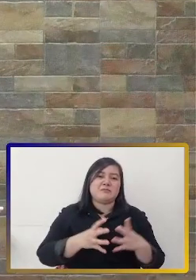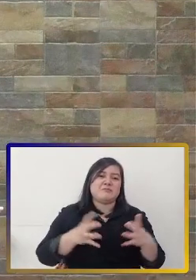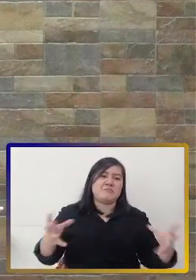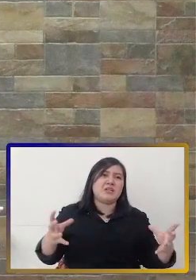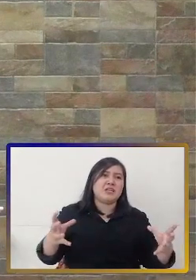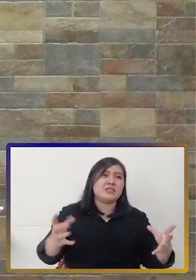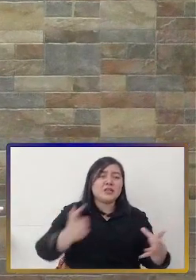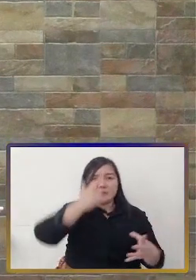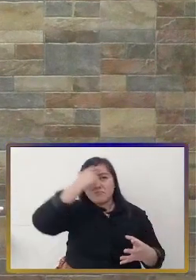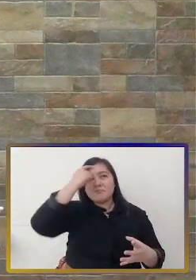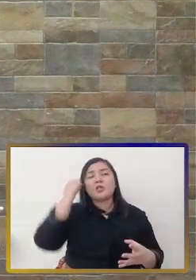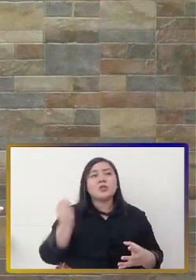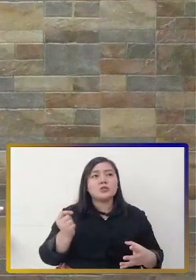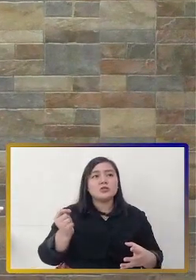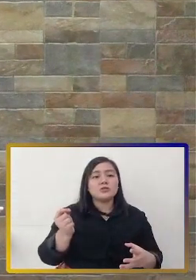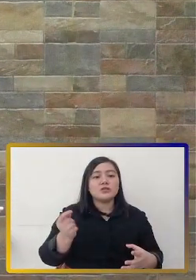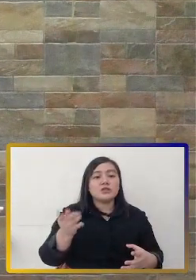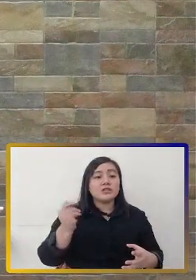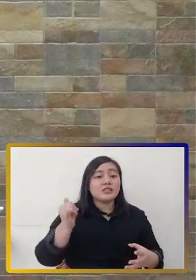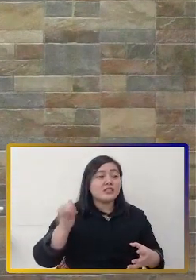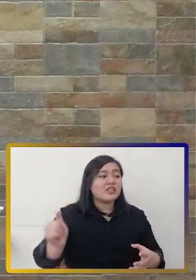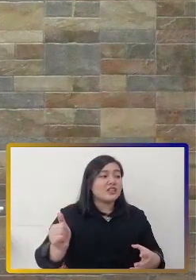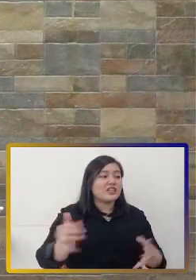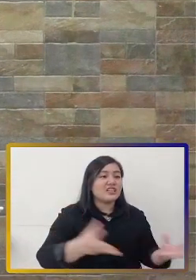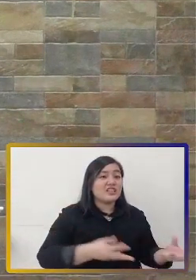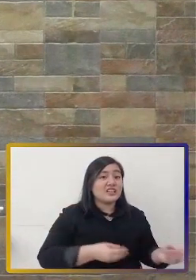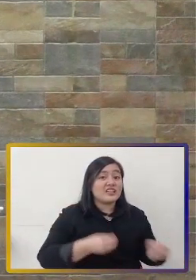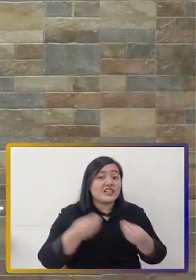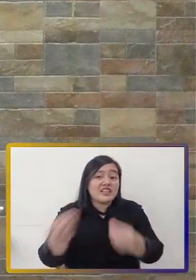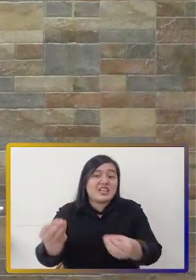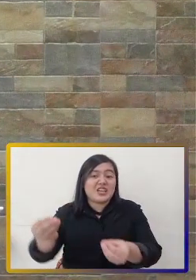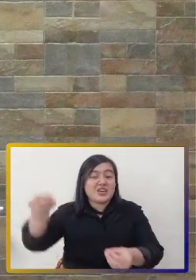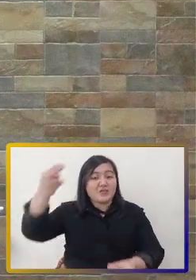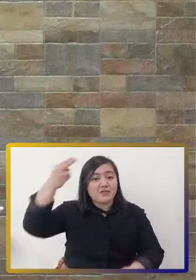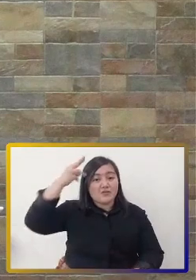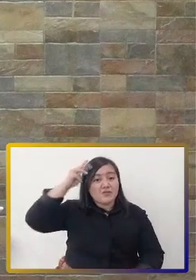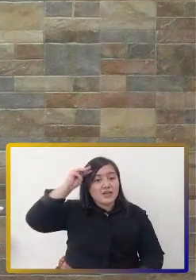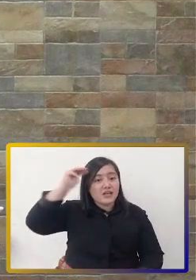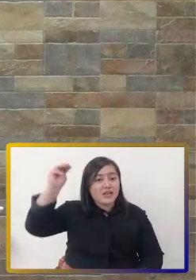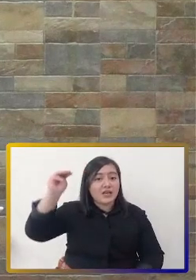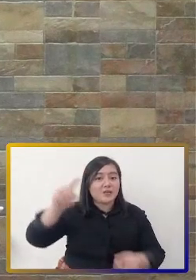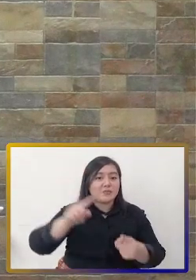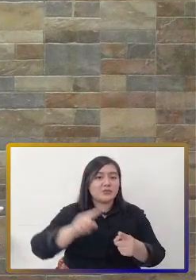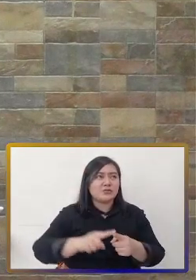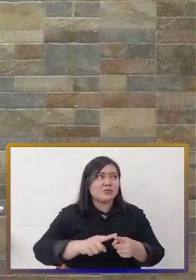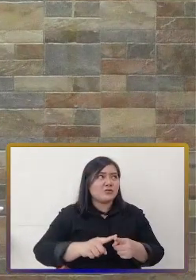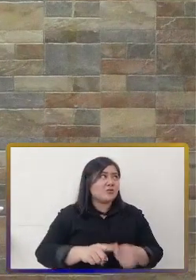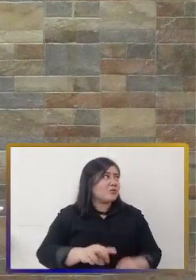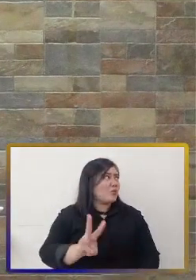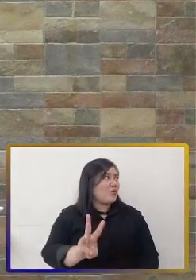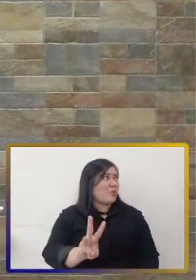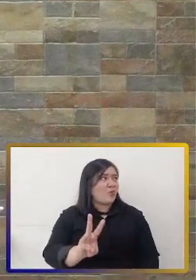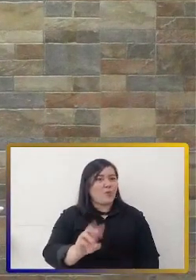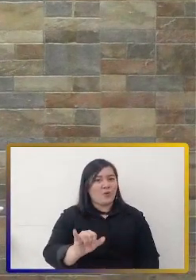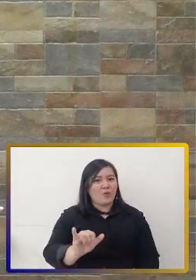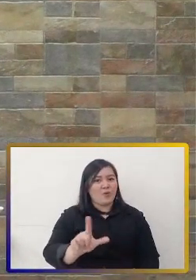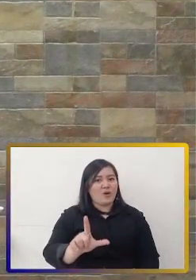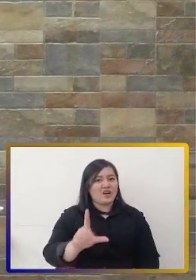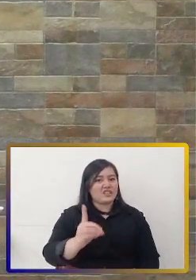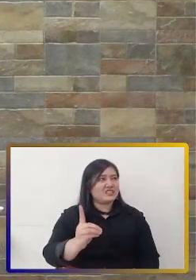beast at Rome. So yan po yung persecution na meron po siya. Nakilala po siya sa ganyang